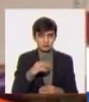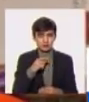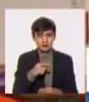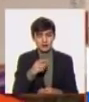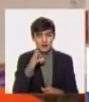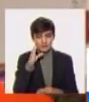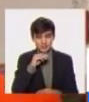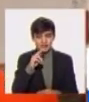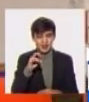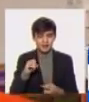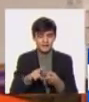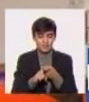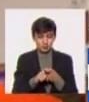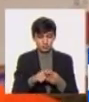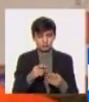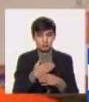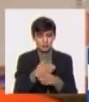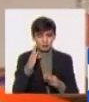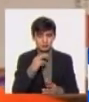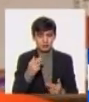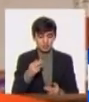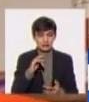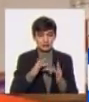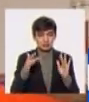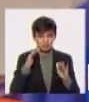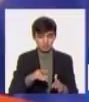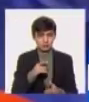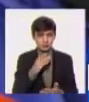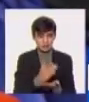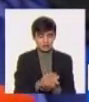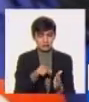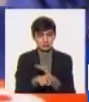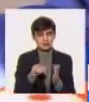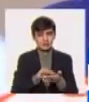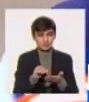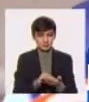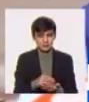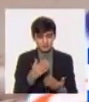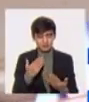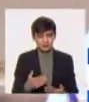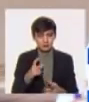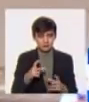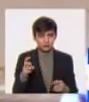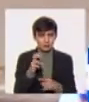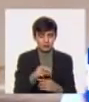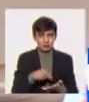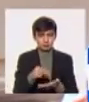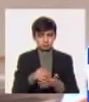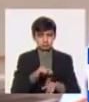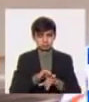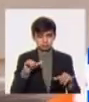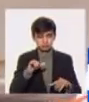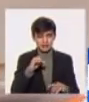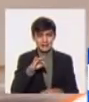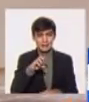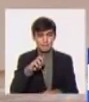коронавируса? Да. Ну, говорят же, так же вот, было же в интернете. И вот за счет этого спрос поднялся